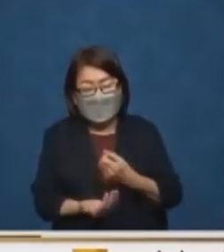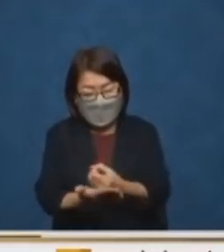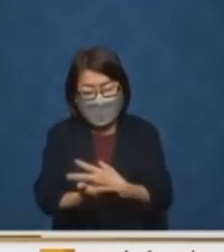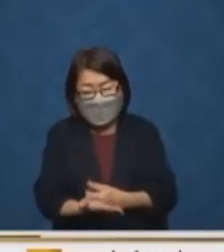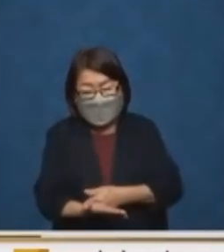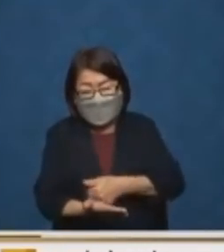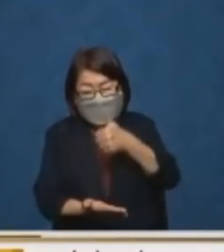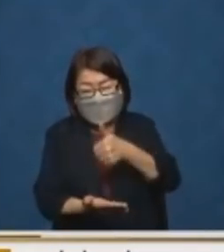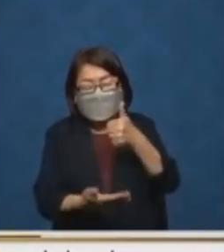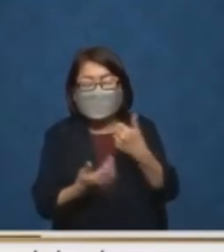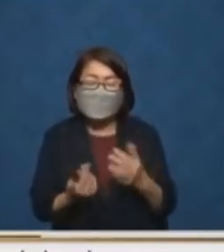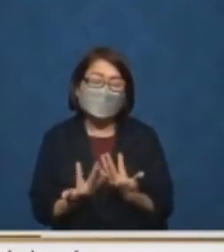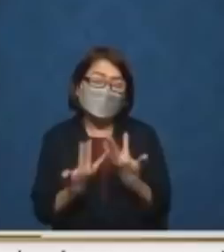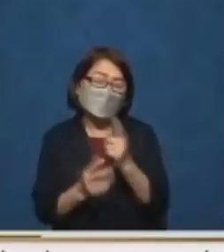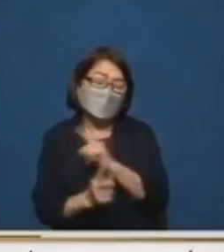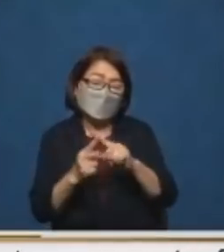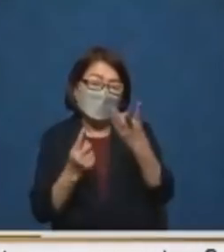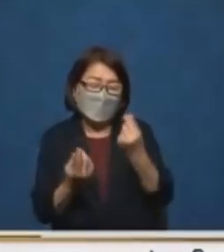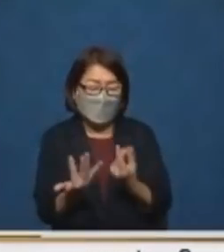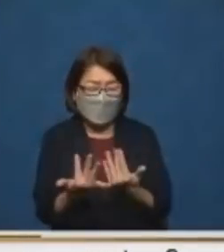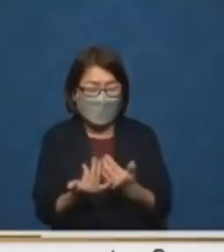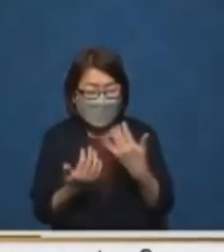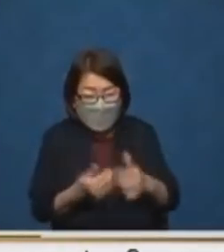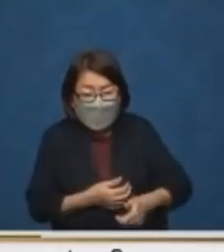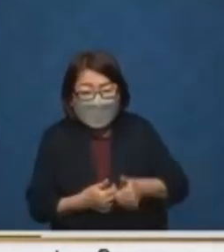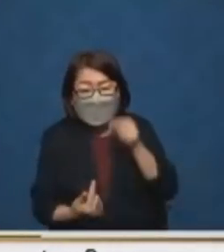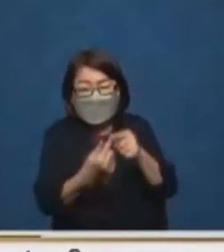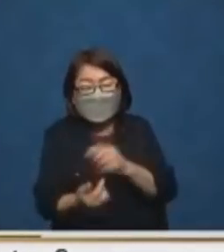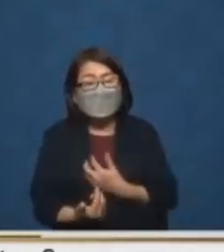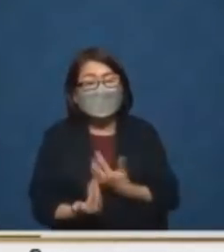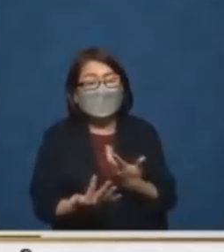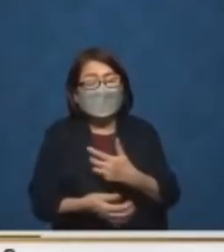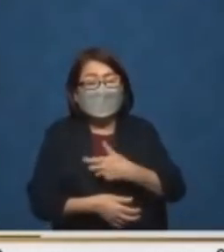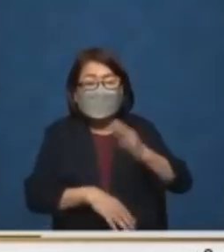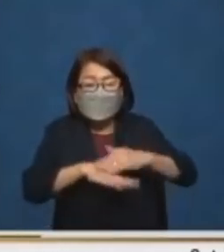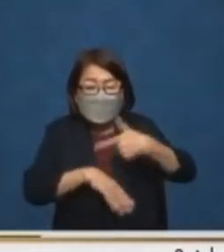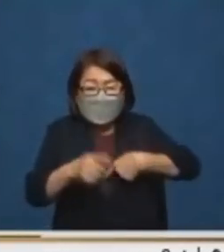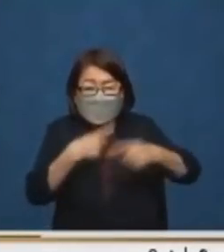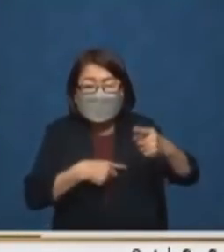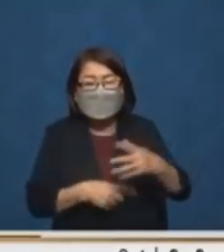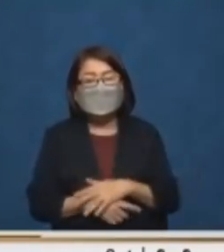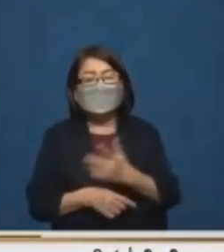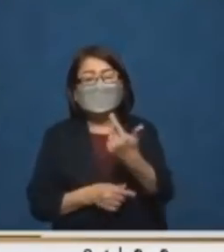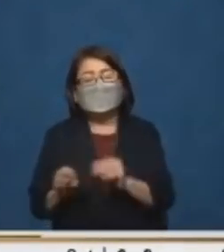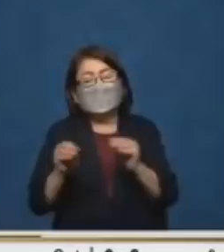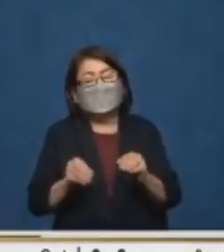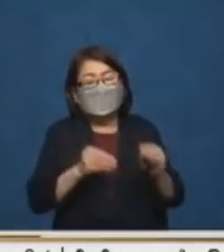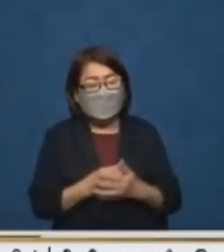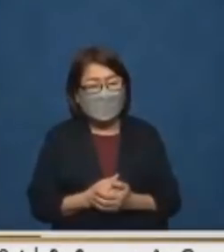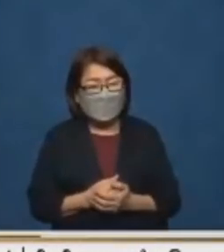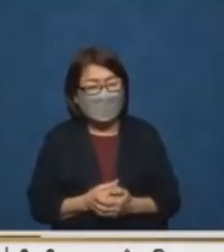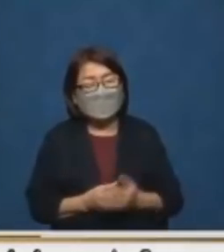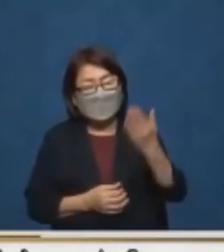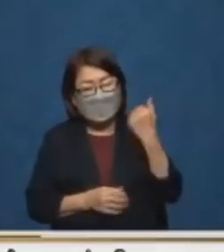ประชาชนก็คาดหวงว่าจะได้มารับการฉีดวัซีนพนเอกประยุต์และในอนุทีนชารวิลกูลได้ประกาศดีเณยเมว